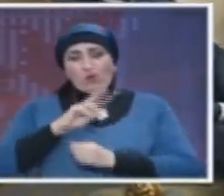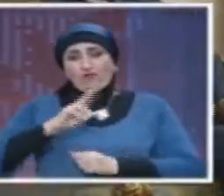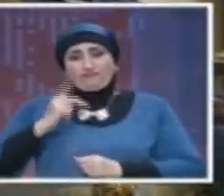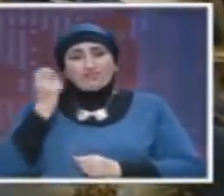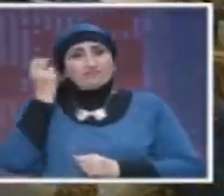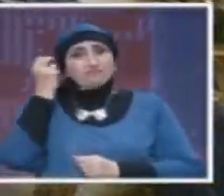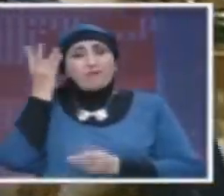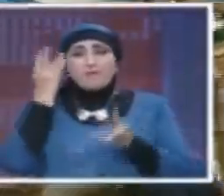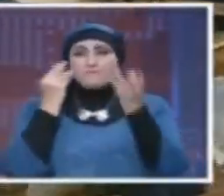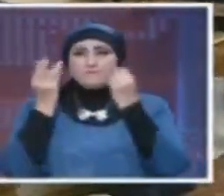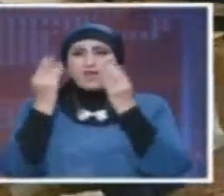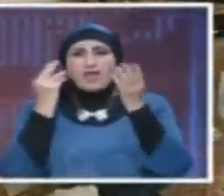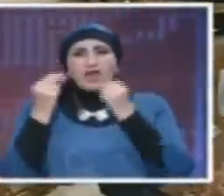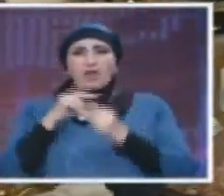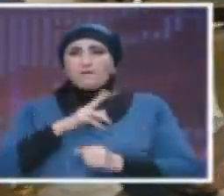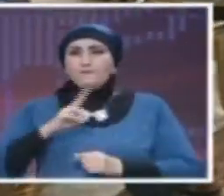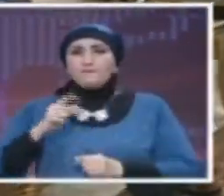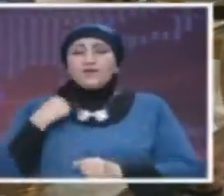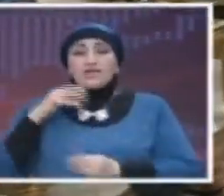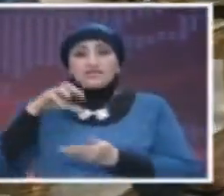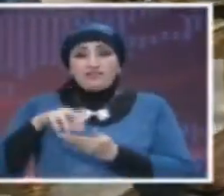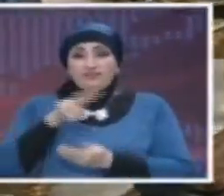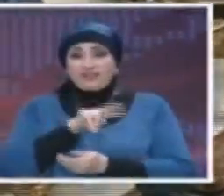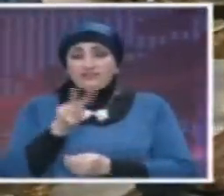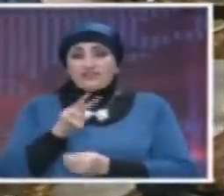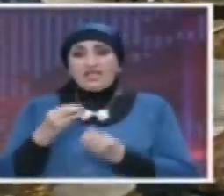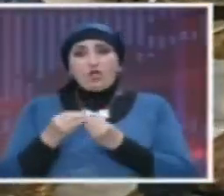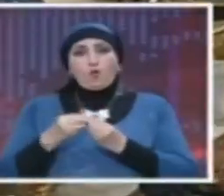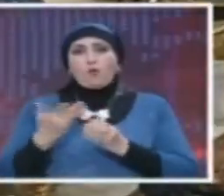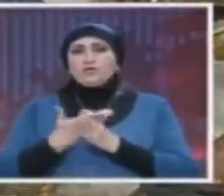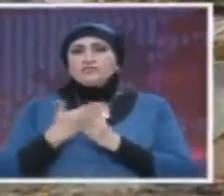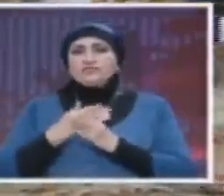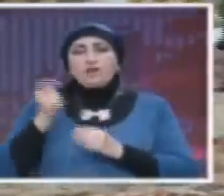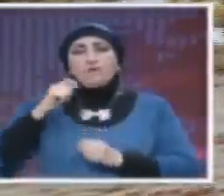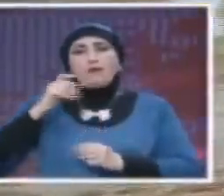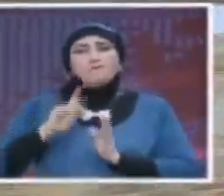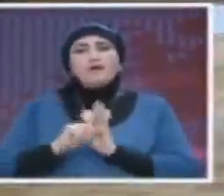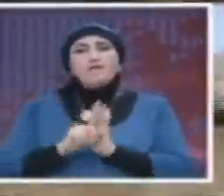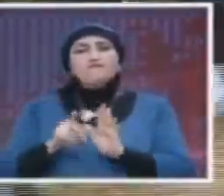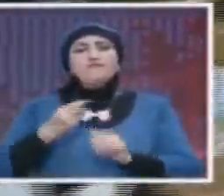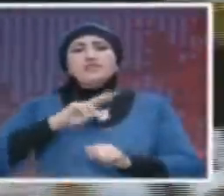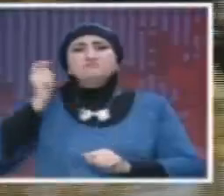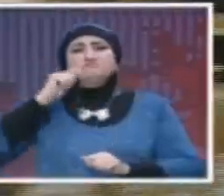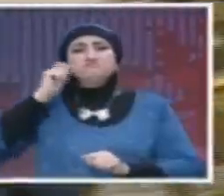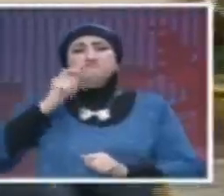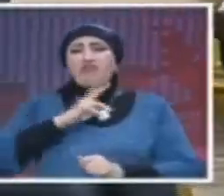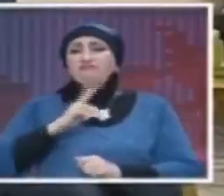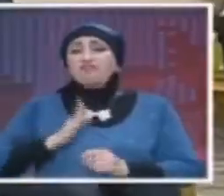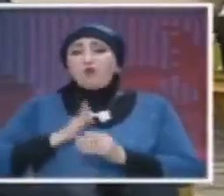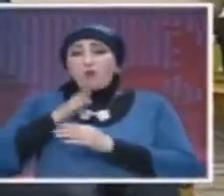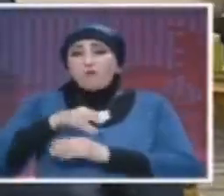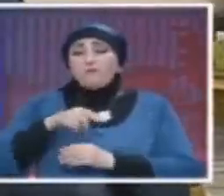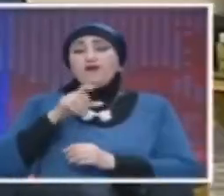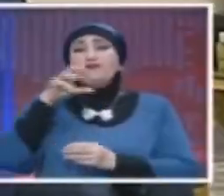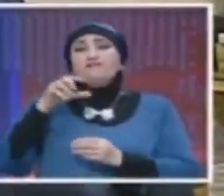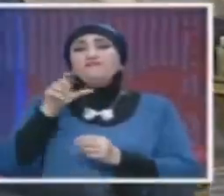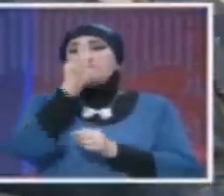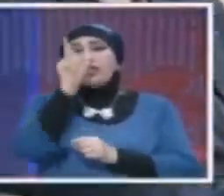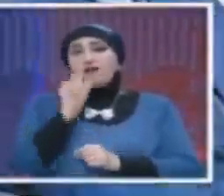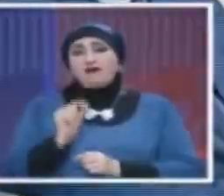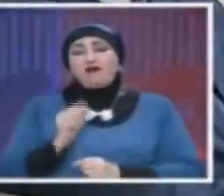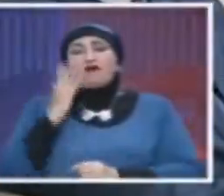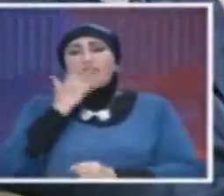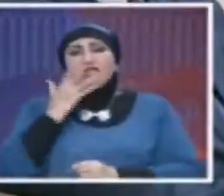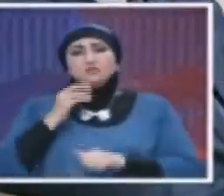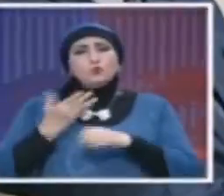وتبادل المعلومات بين الأجهزة المعنية بالبلدين لمكافحة ظاهرة الإرهاب العابر للحدود في القارة الإفريقية،